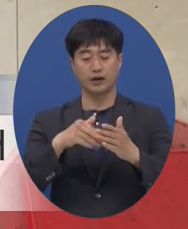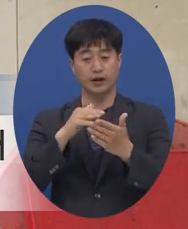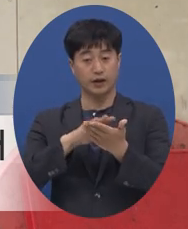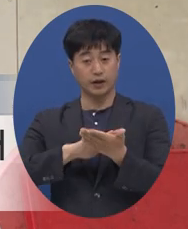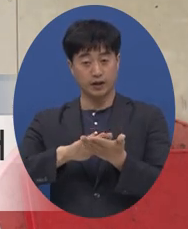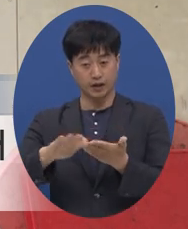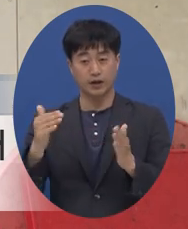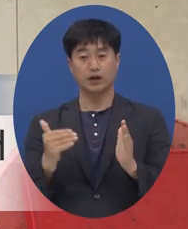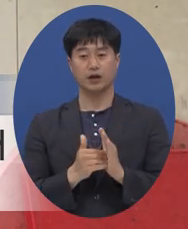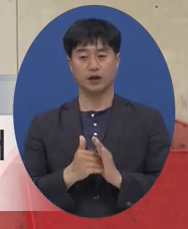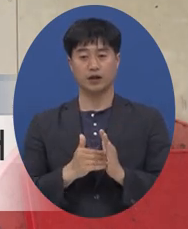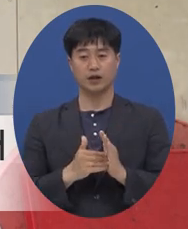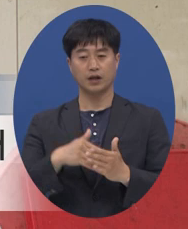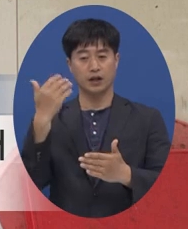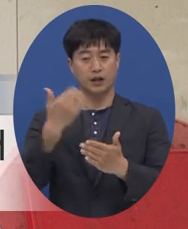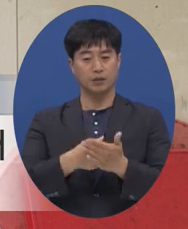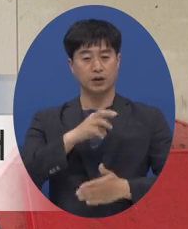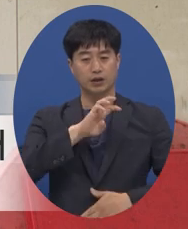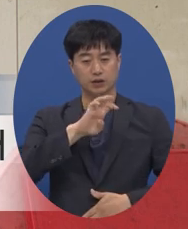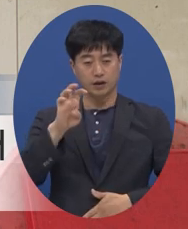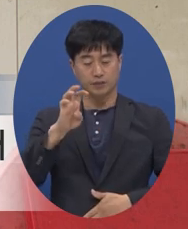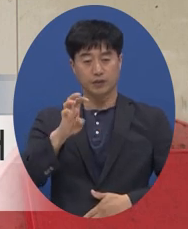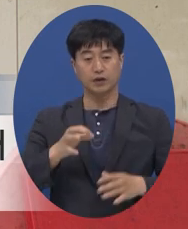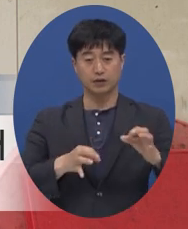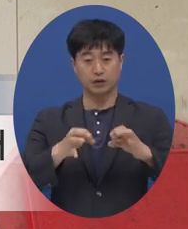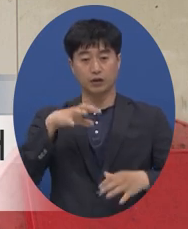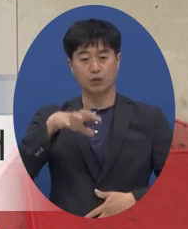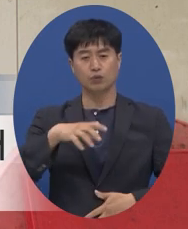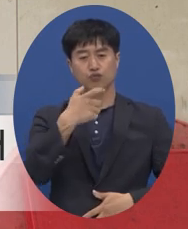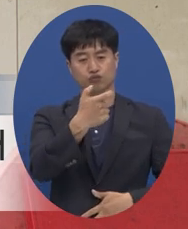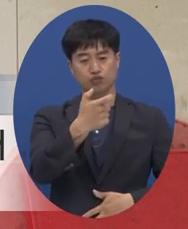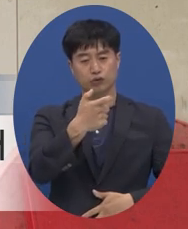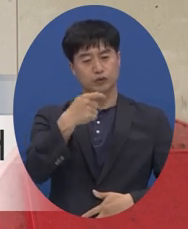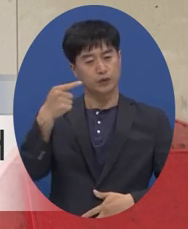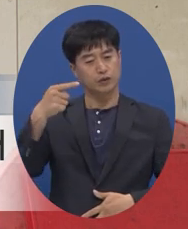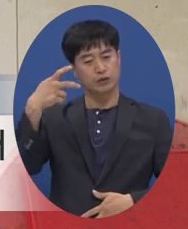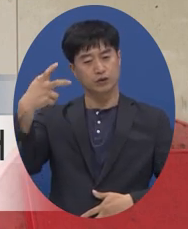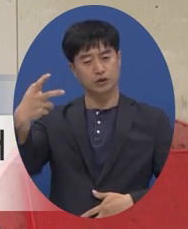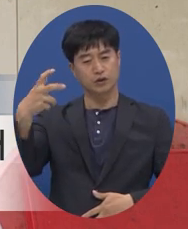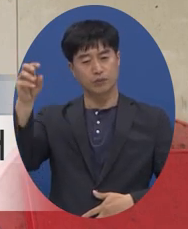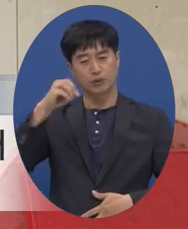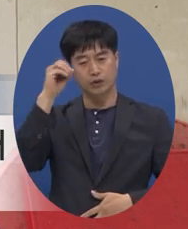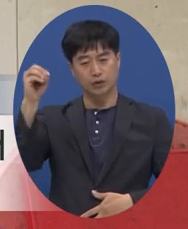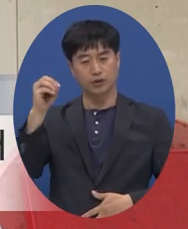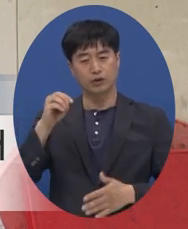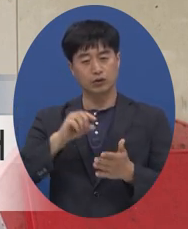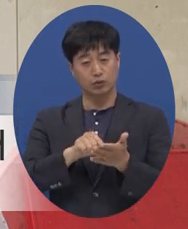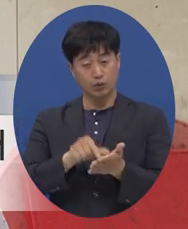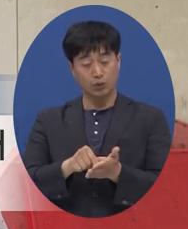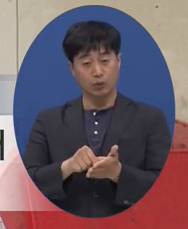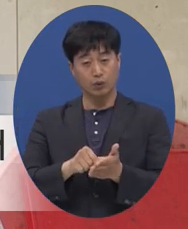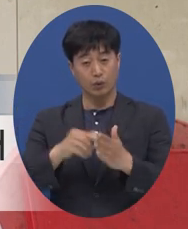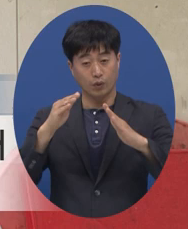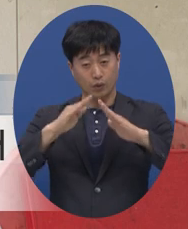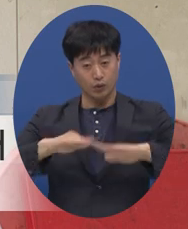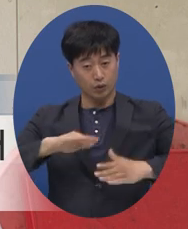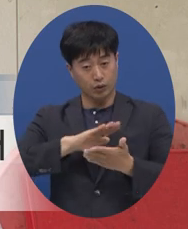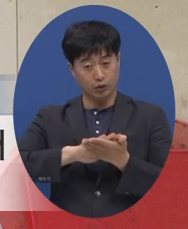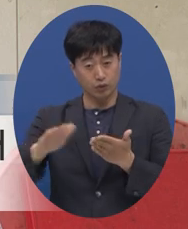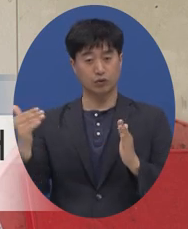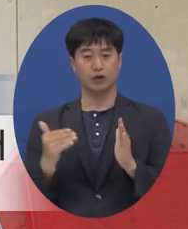그중에서 3개 점포가 완료가 되었고, 나머지 40 점포는 약